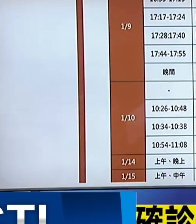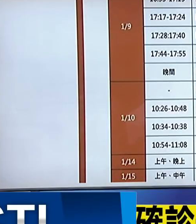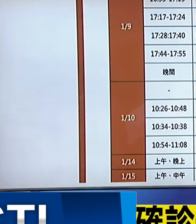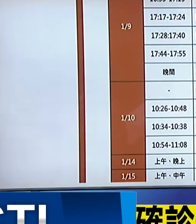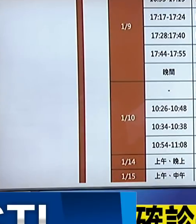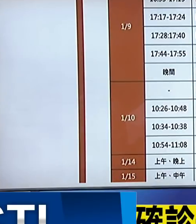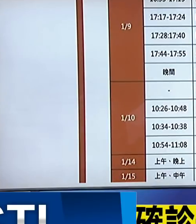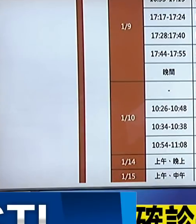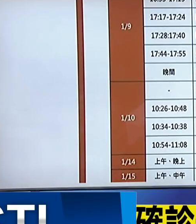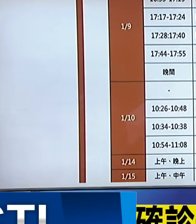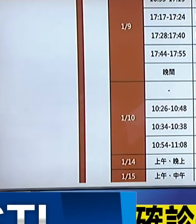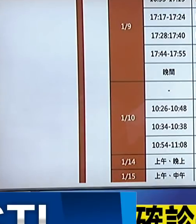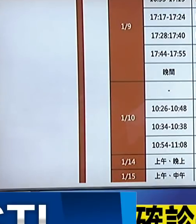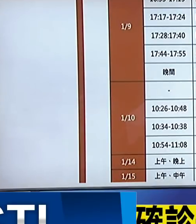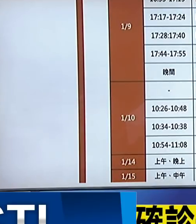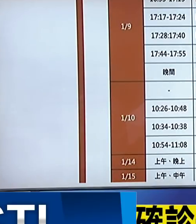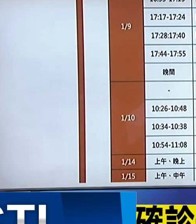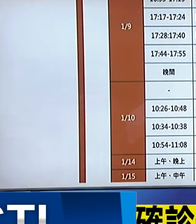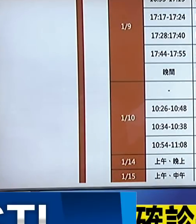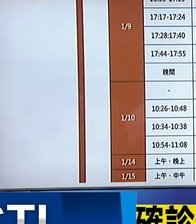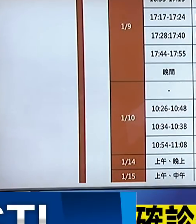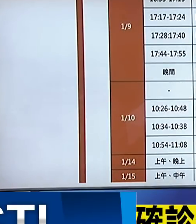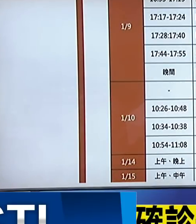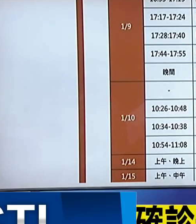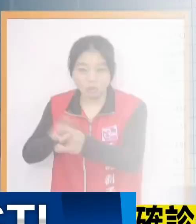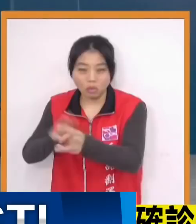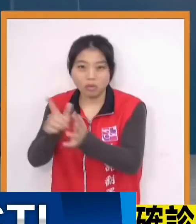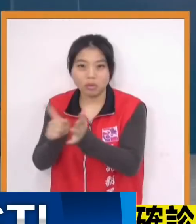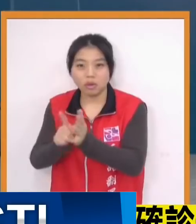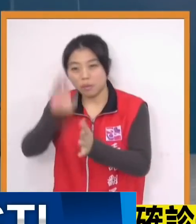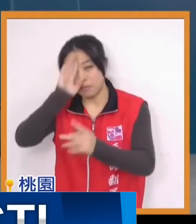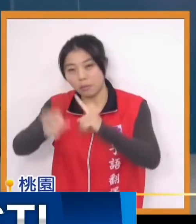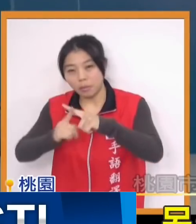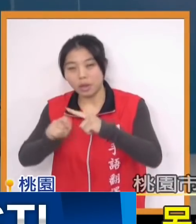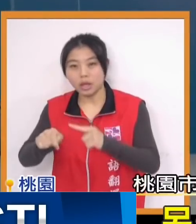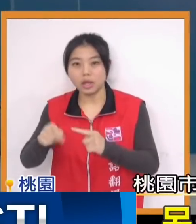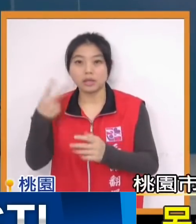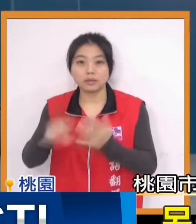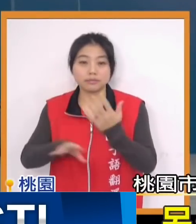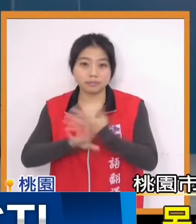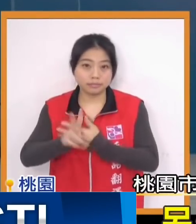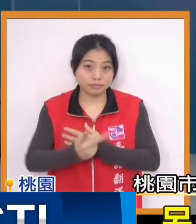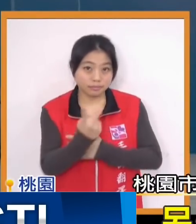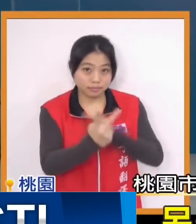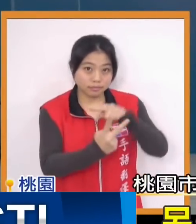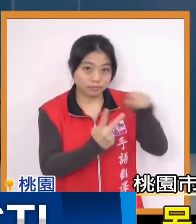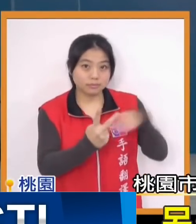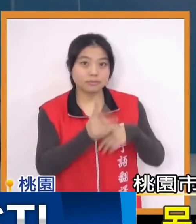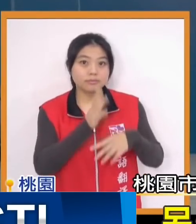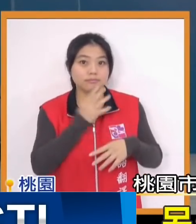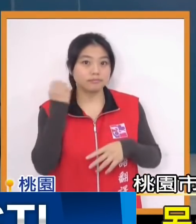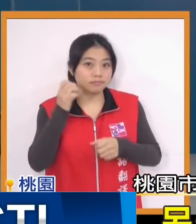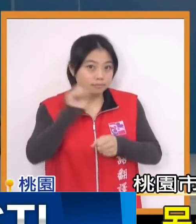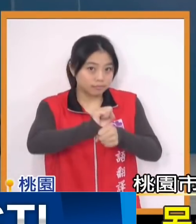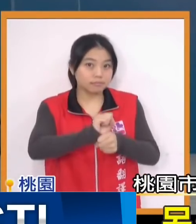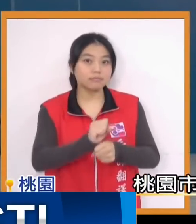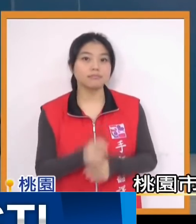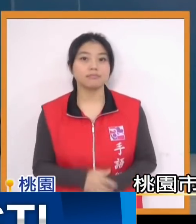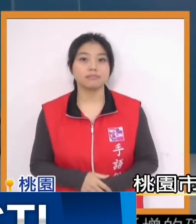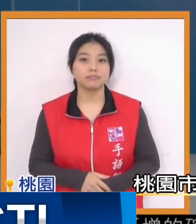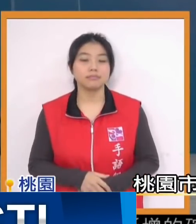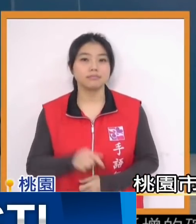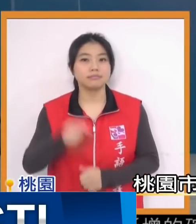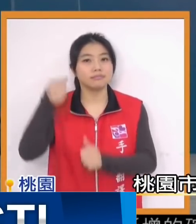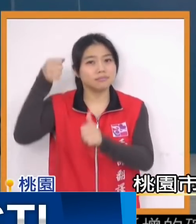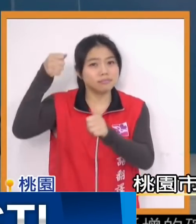源还找不到，相关个案还在疫调当中。 另外有2个是新增的确诊个案，那感